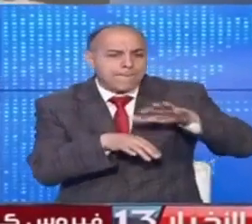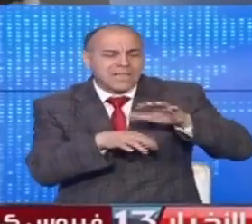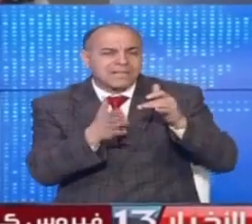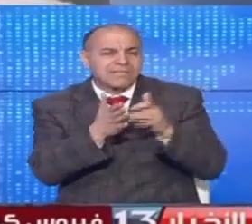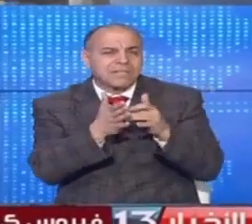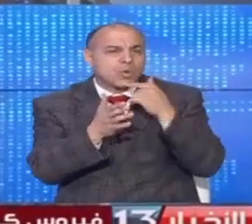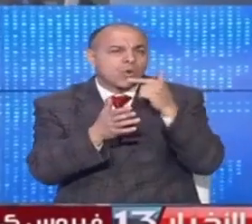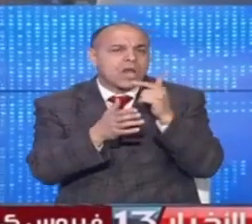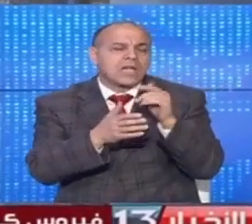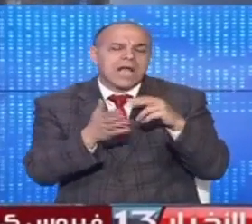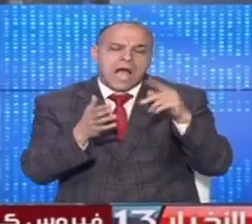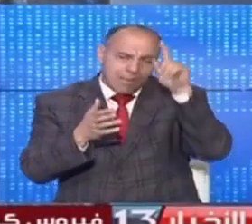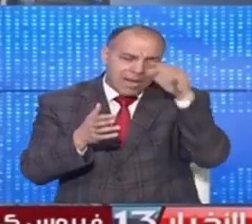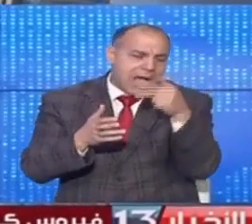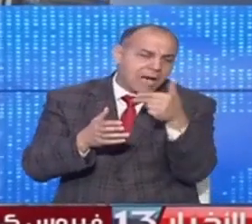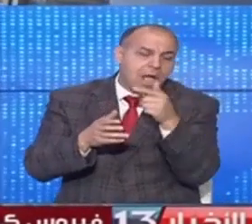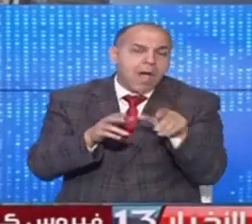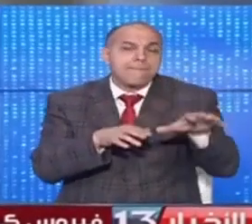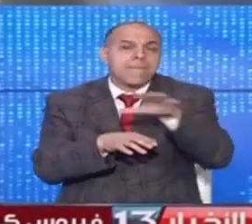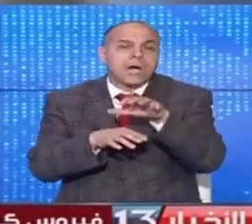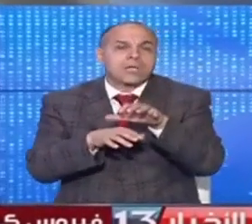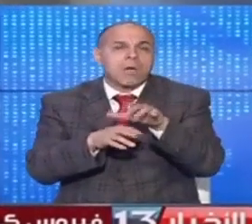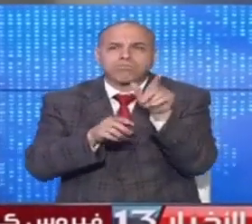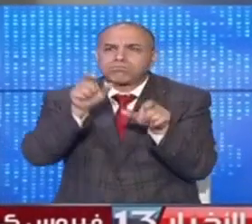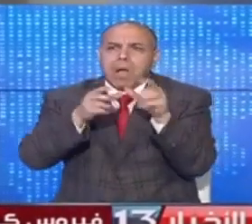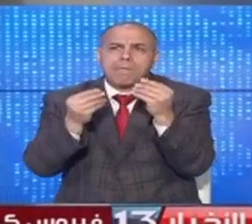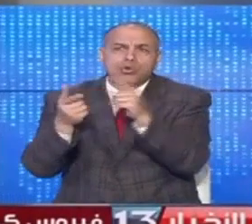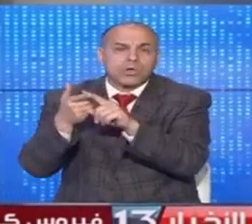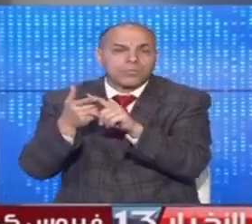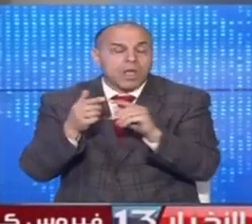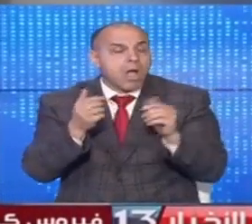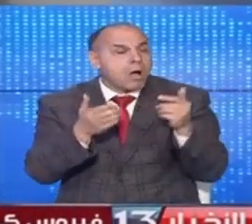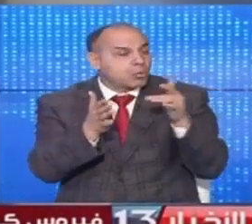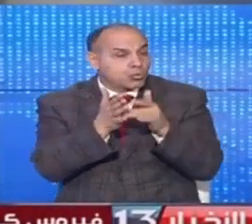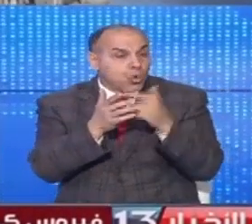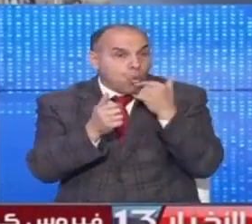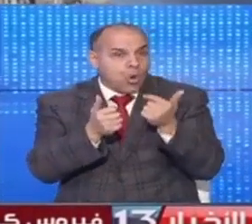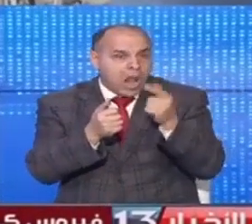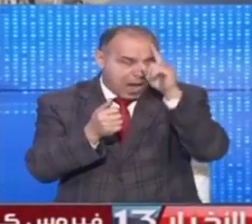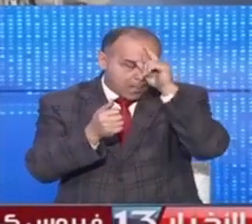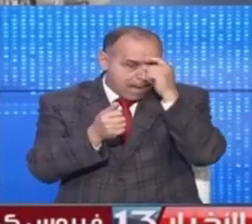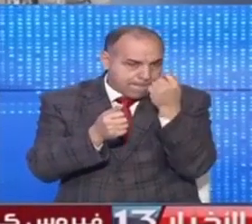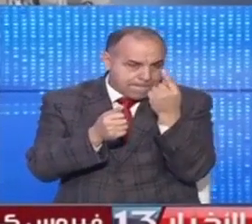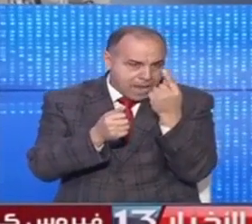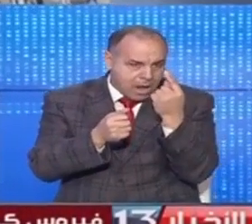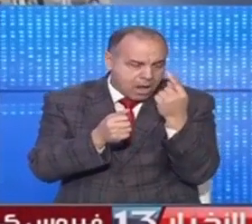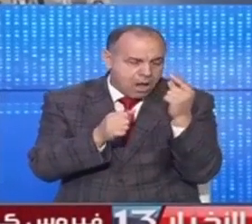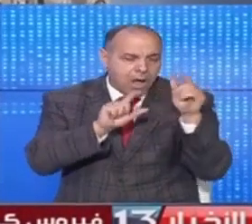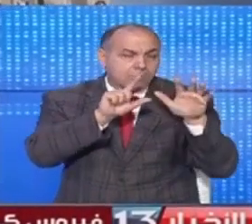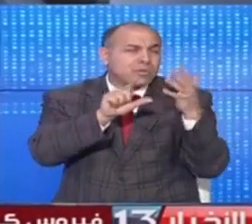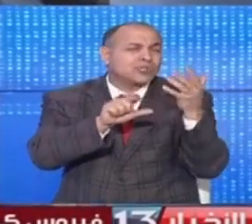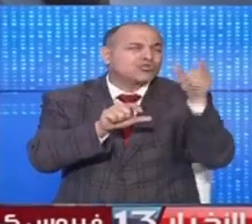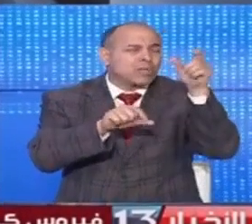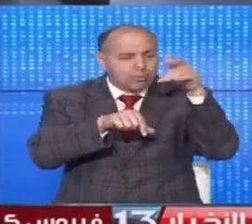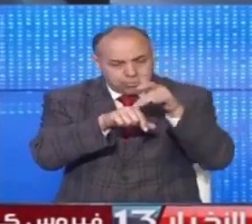رايس فاليه الغربيه وهي اكثر مناطق المانيا سكان ووصل عدد الاصابات بها الى مائه وخمسه وسبعين حاله